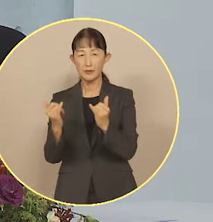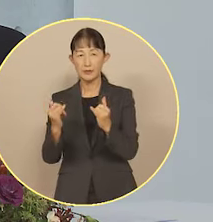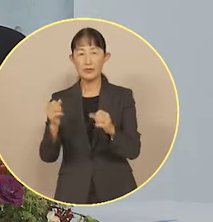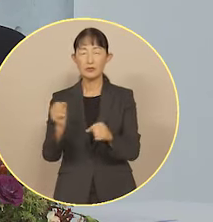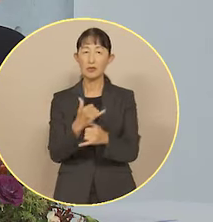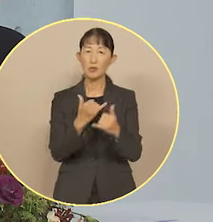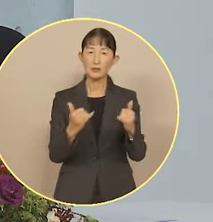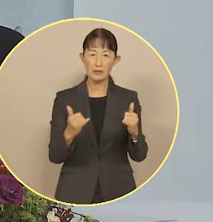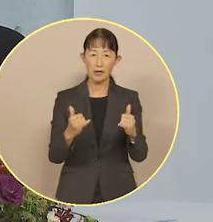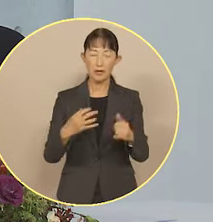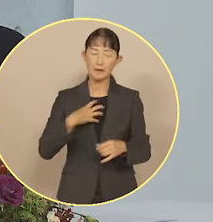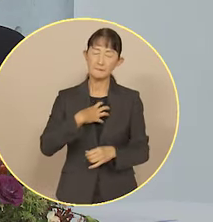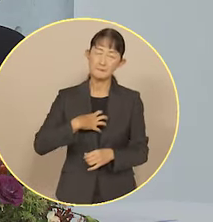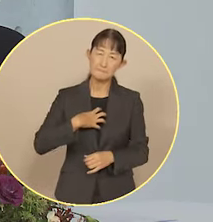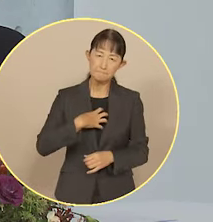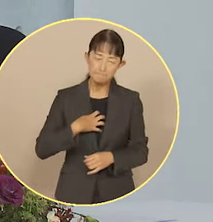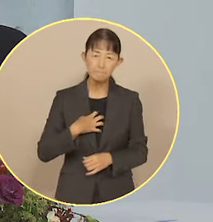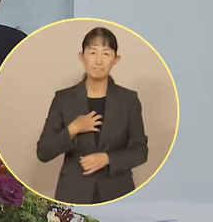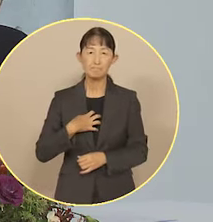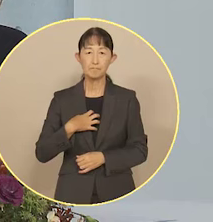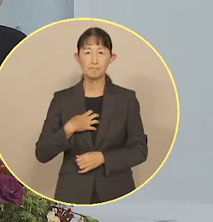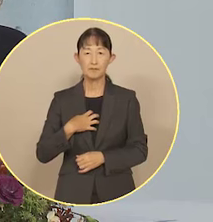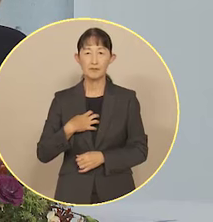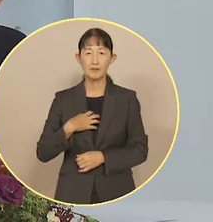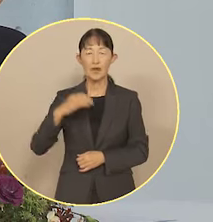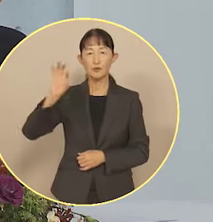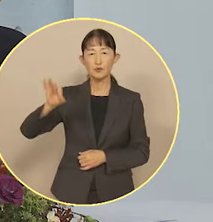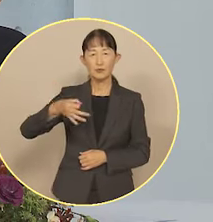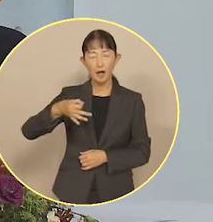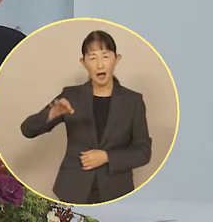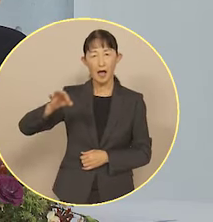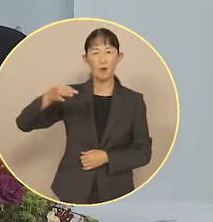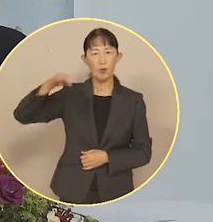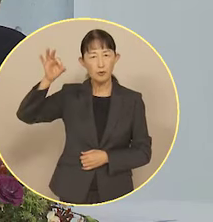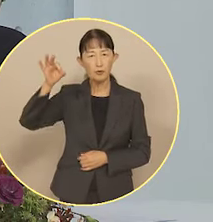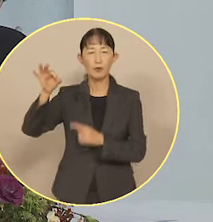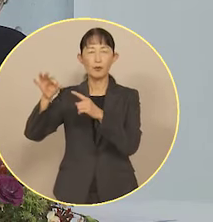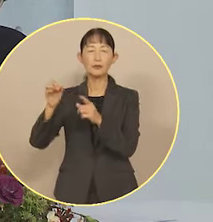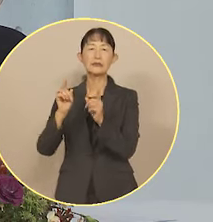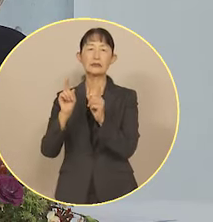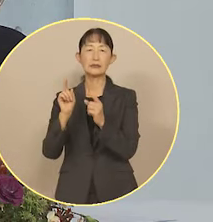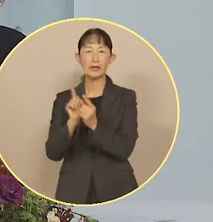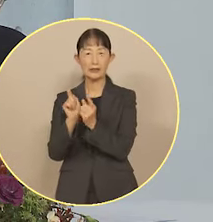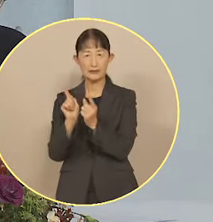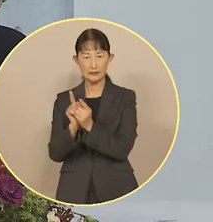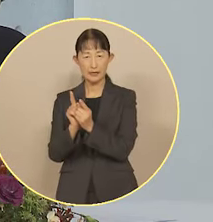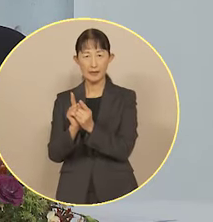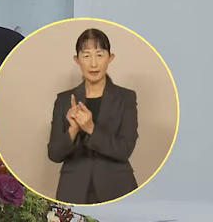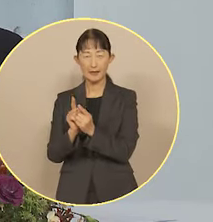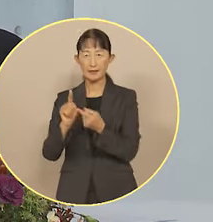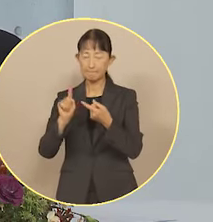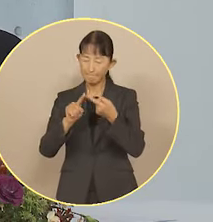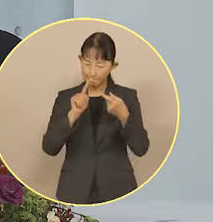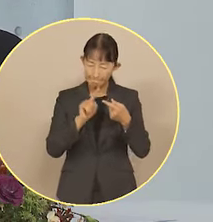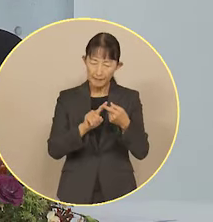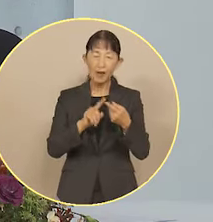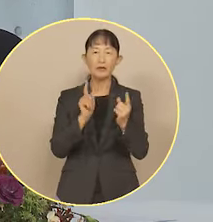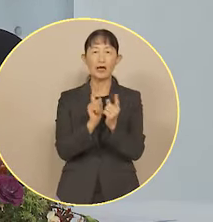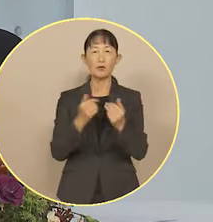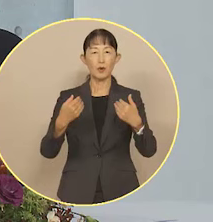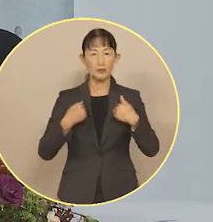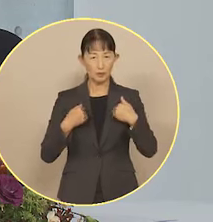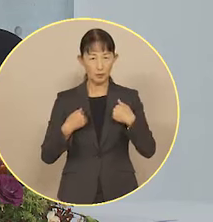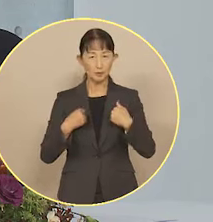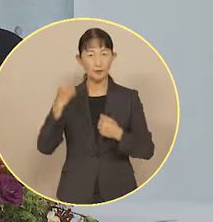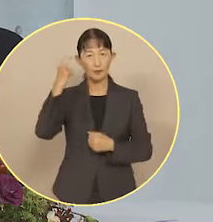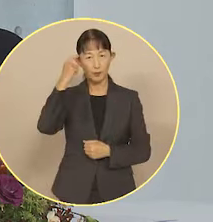をま圧迫今までしていたえその物価高等に対してしっかりと適時適切な対応をしていくっ